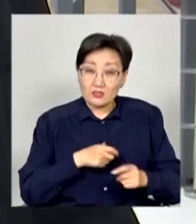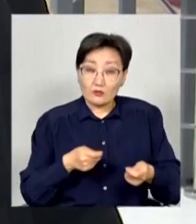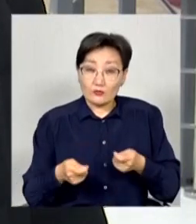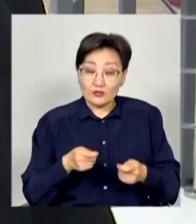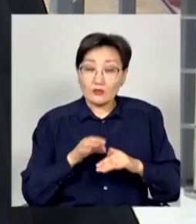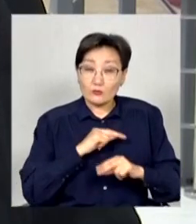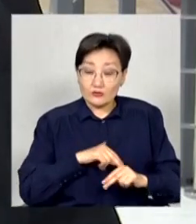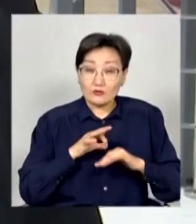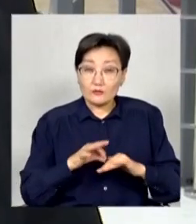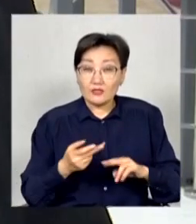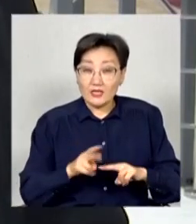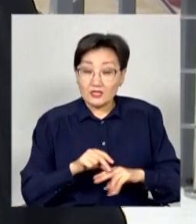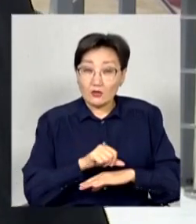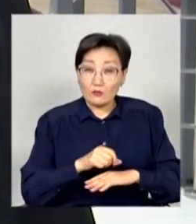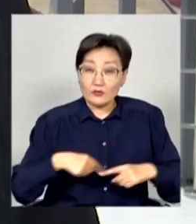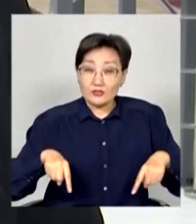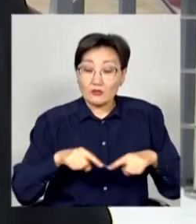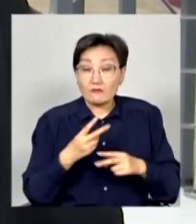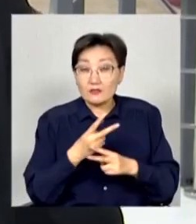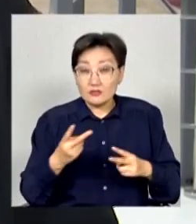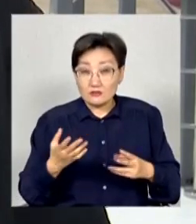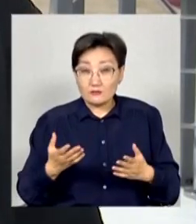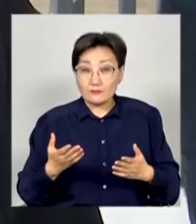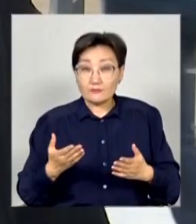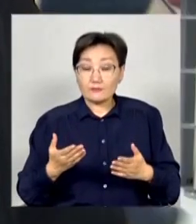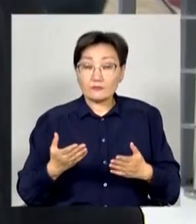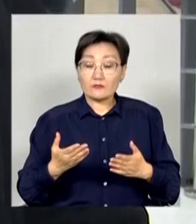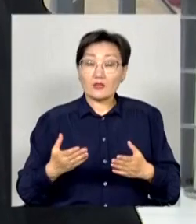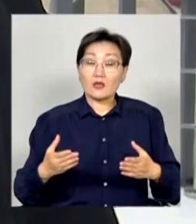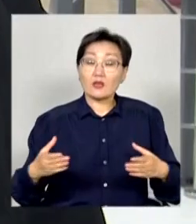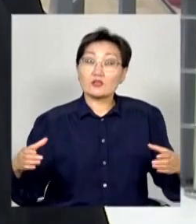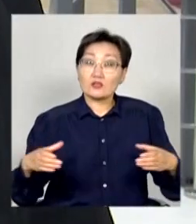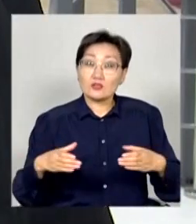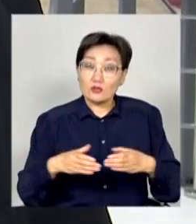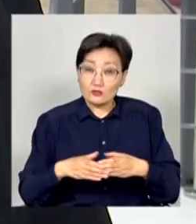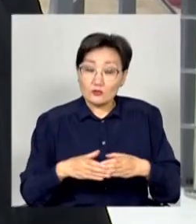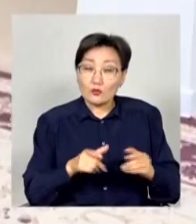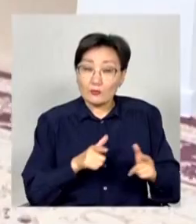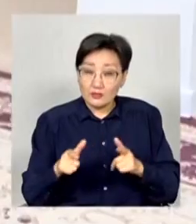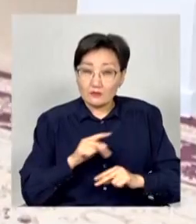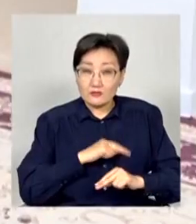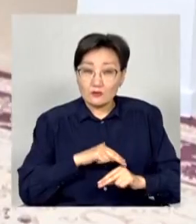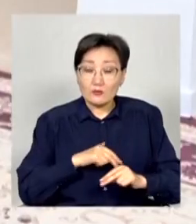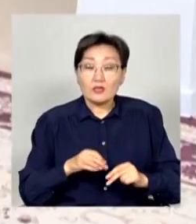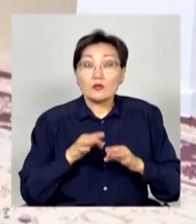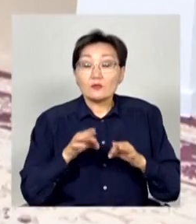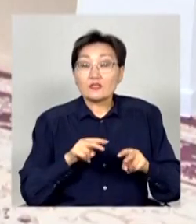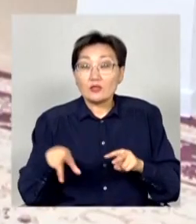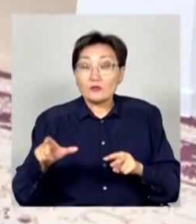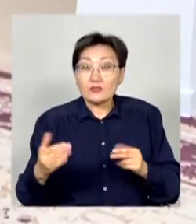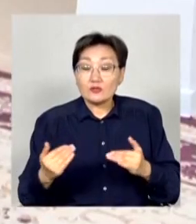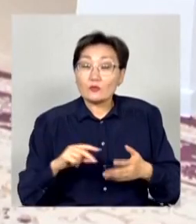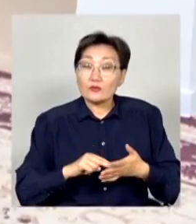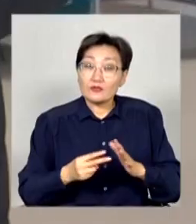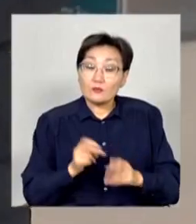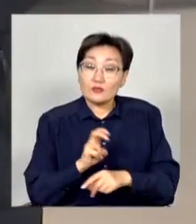на данном участке мы увидели организационную подготовительную работу. По словам наблюдателей, сегодня они